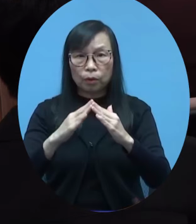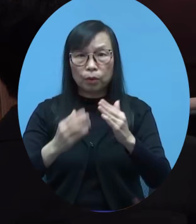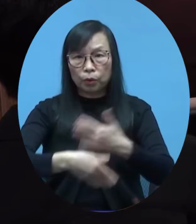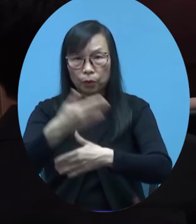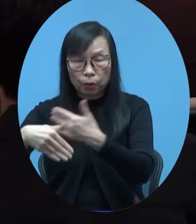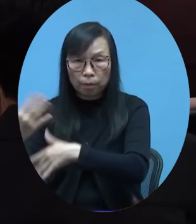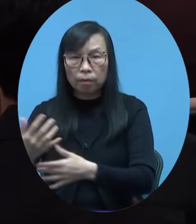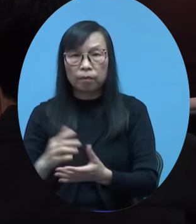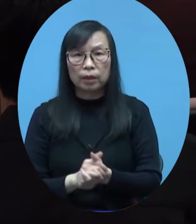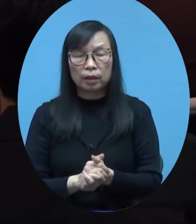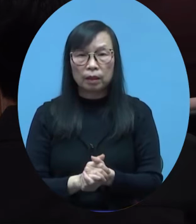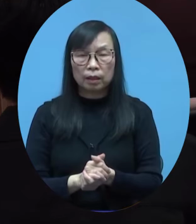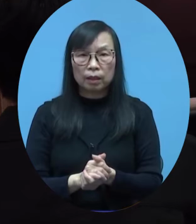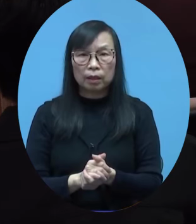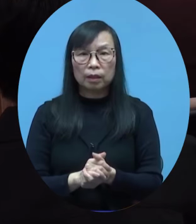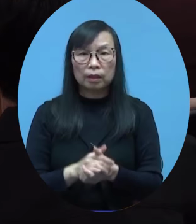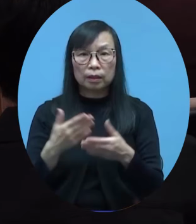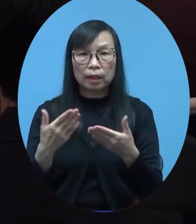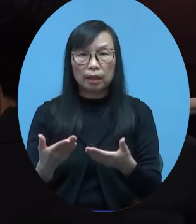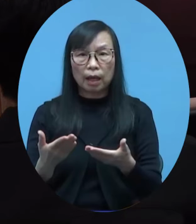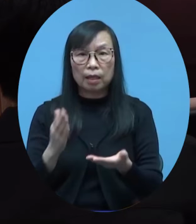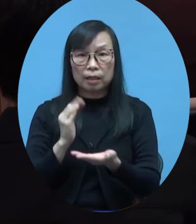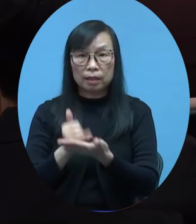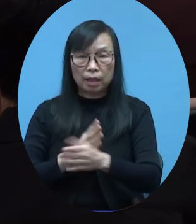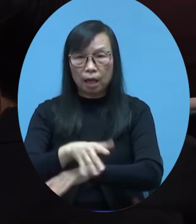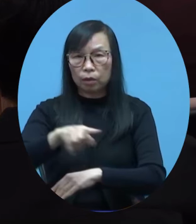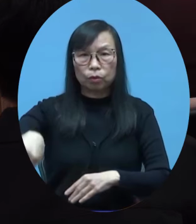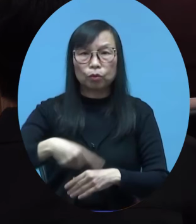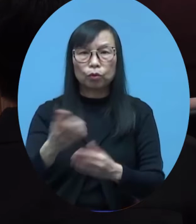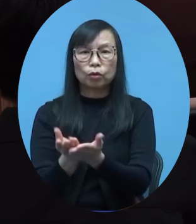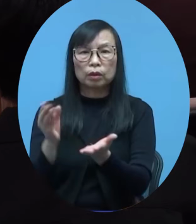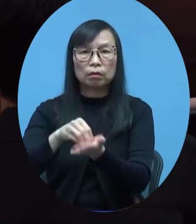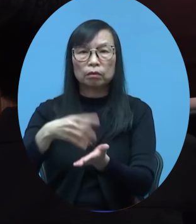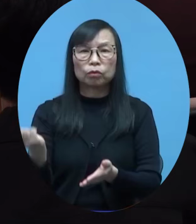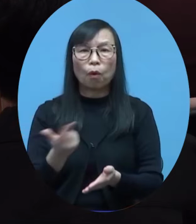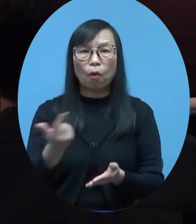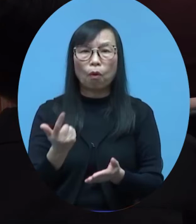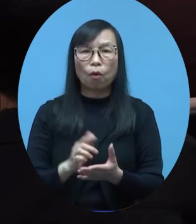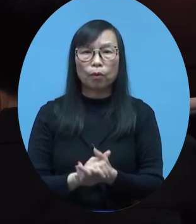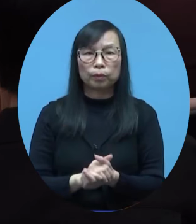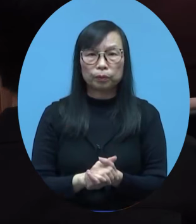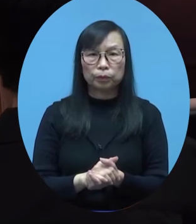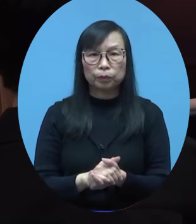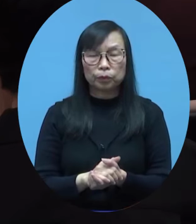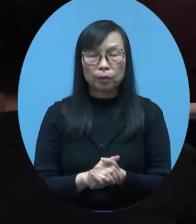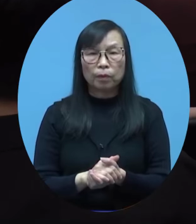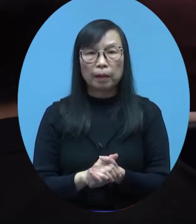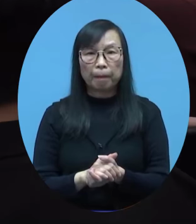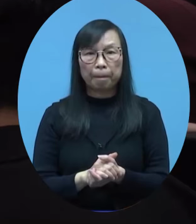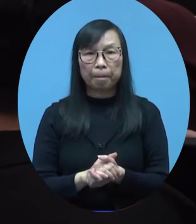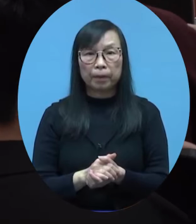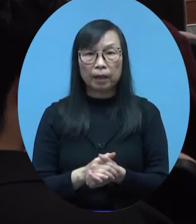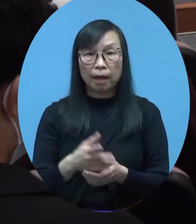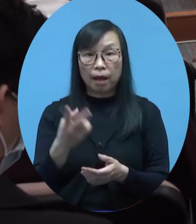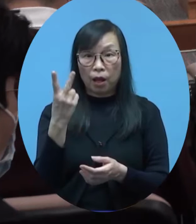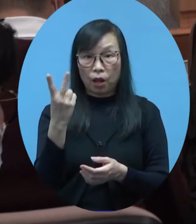即係始終依家喺社區入邊都比較多確診個案。唔該曬。 就嗰兩位